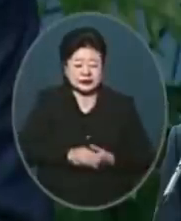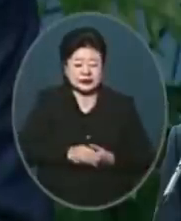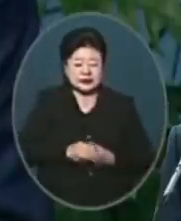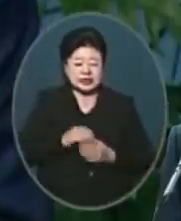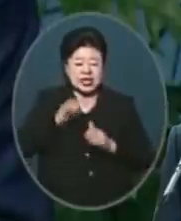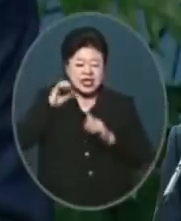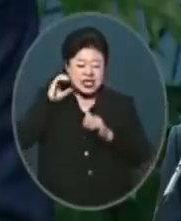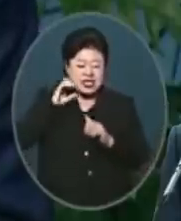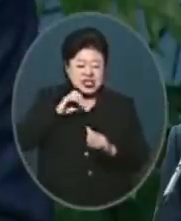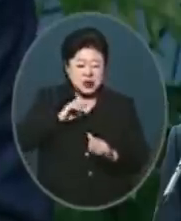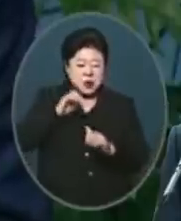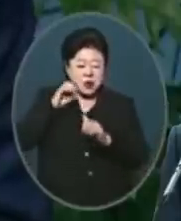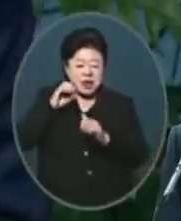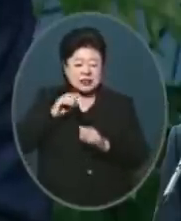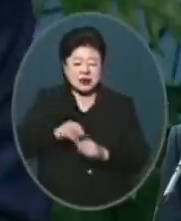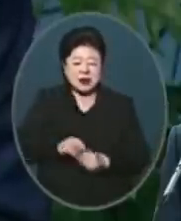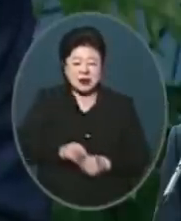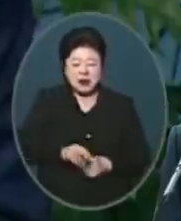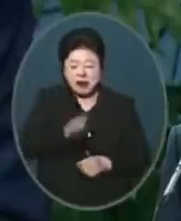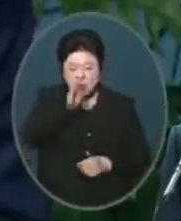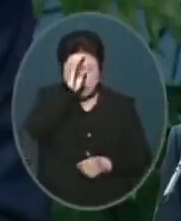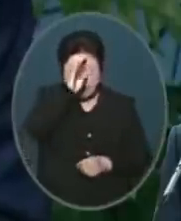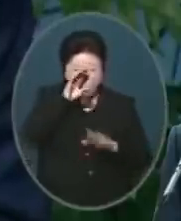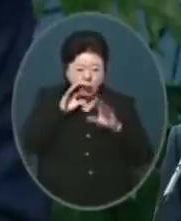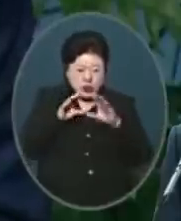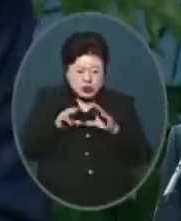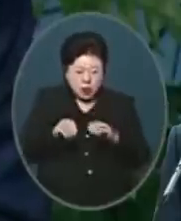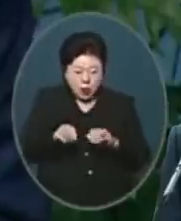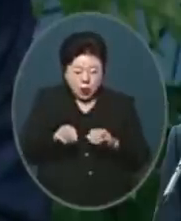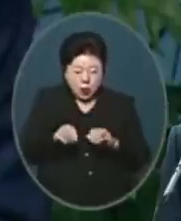이용해서 병도 고치고